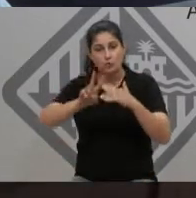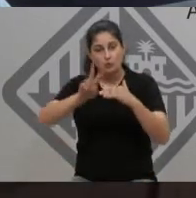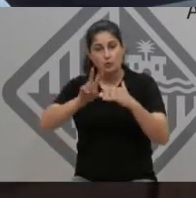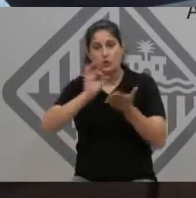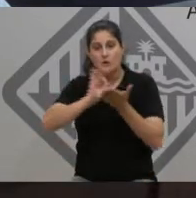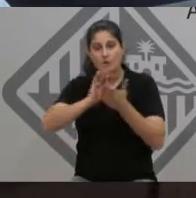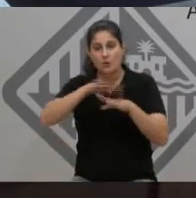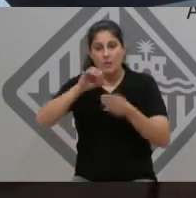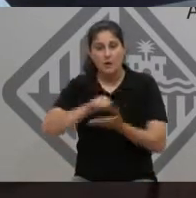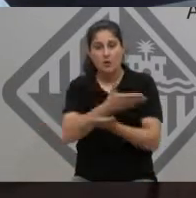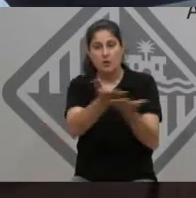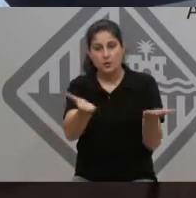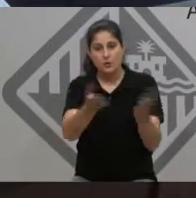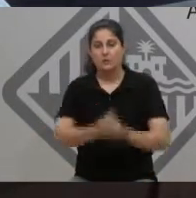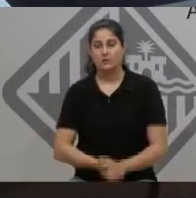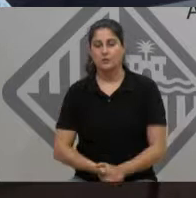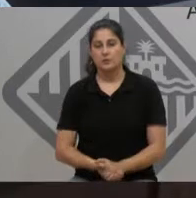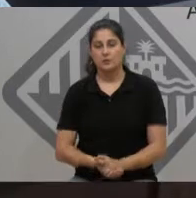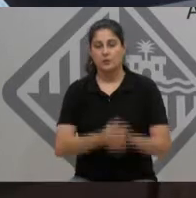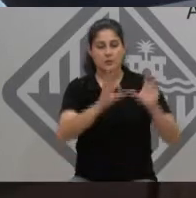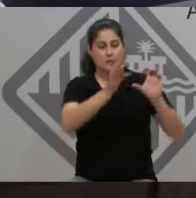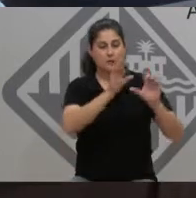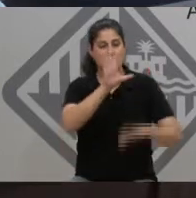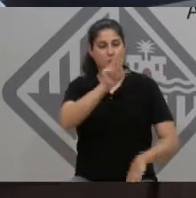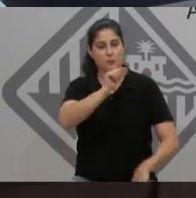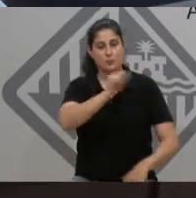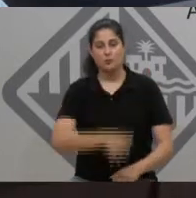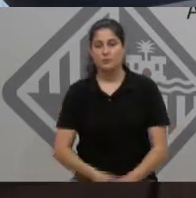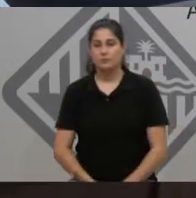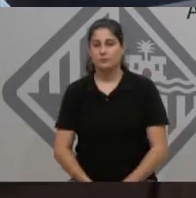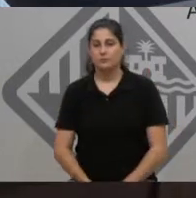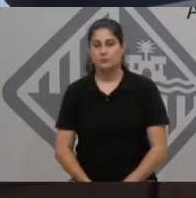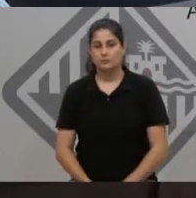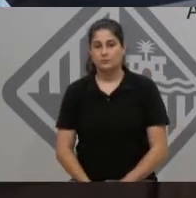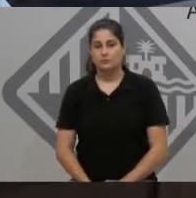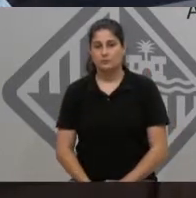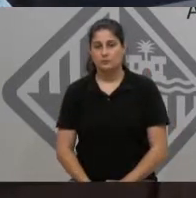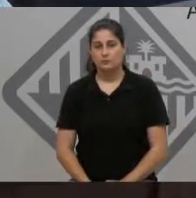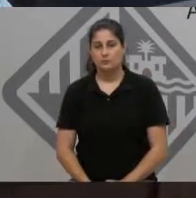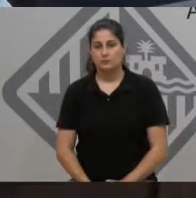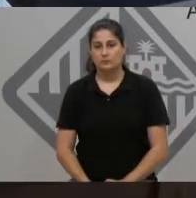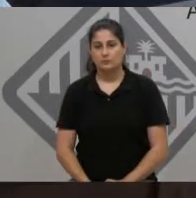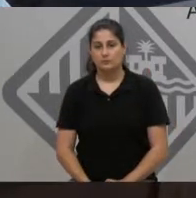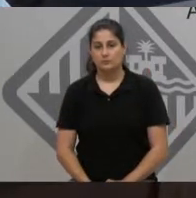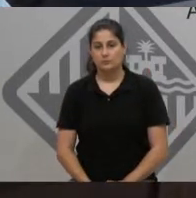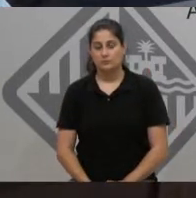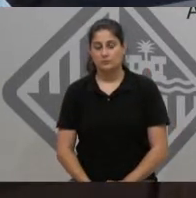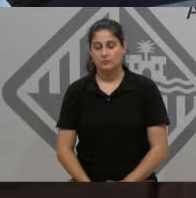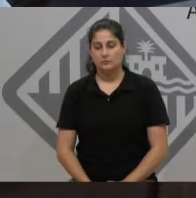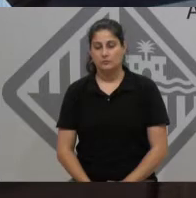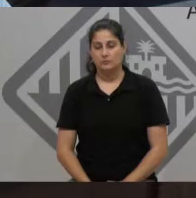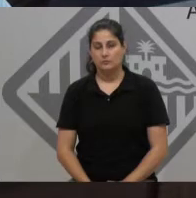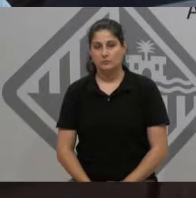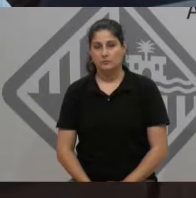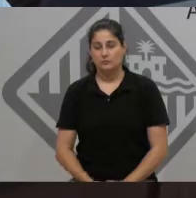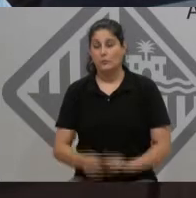a la ciutadania. Començarem per Ciutadans, 5 minuts. Sí, senyor Canyelles. Senyor regidors. Bueno,